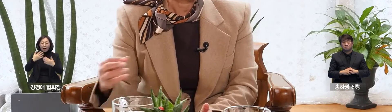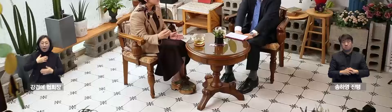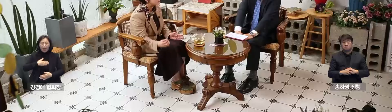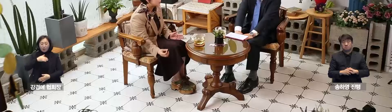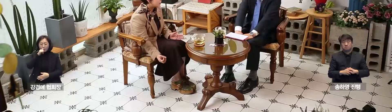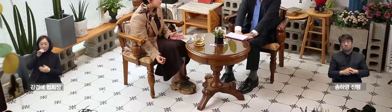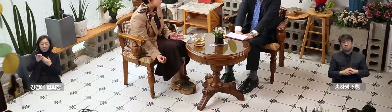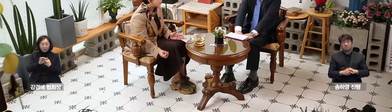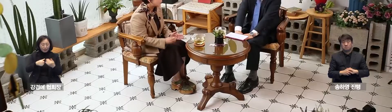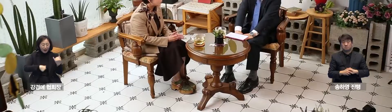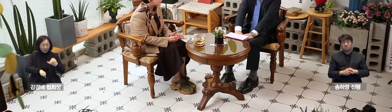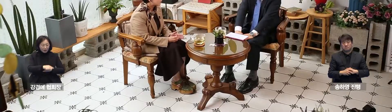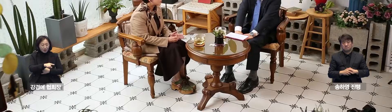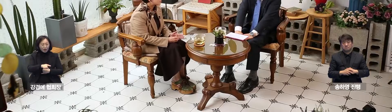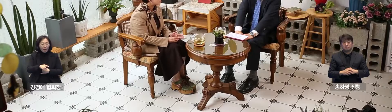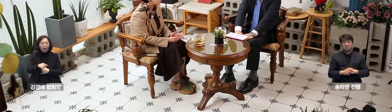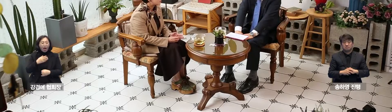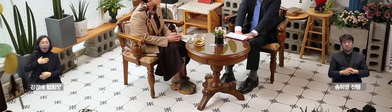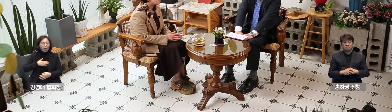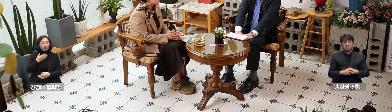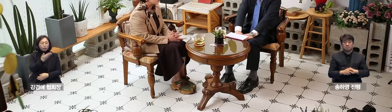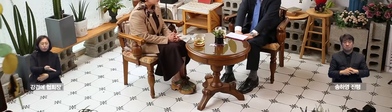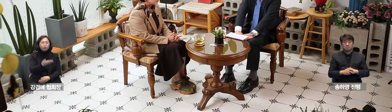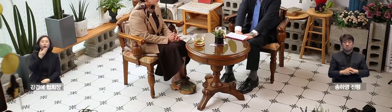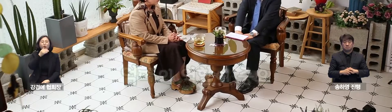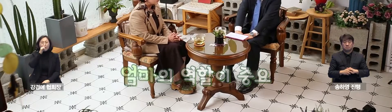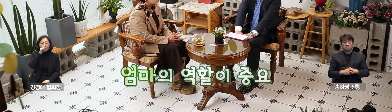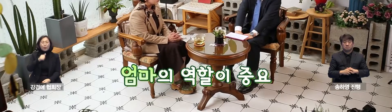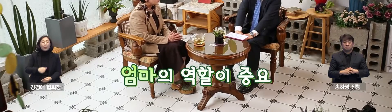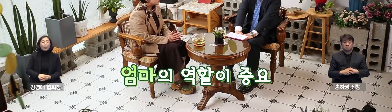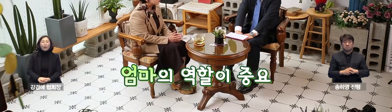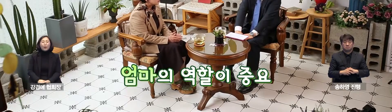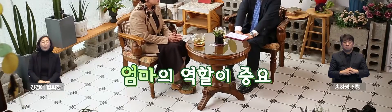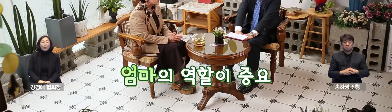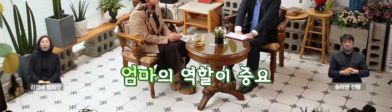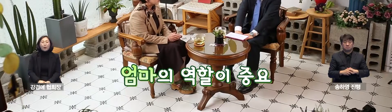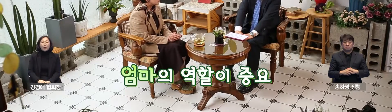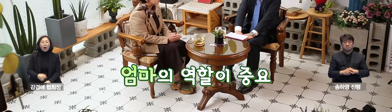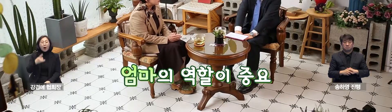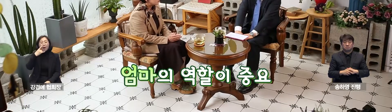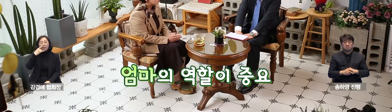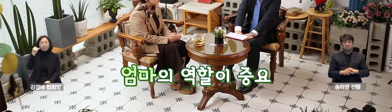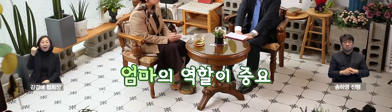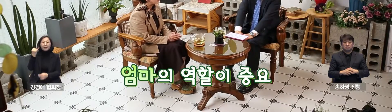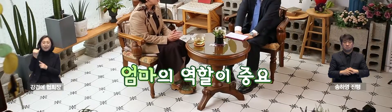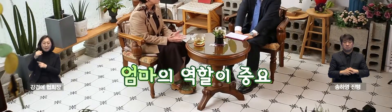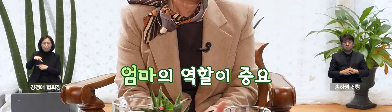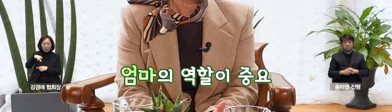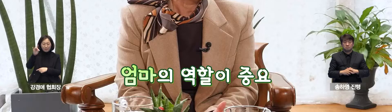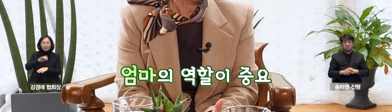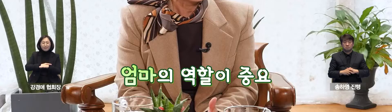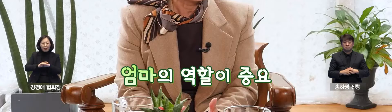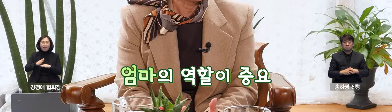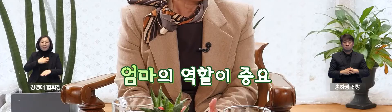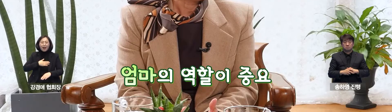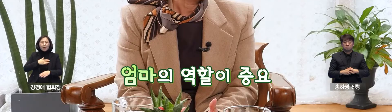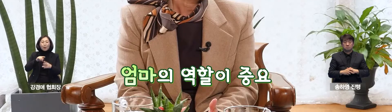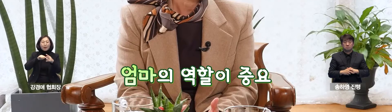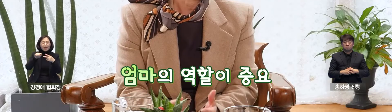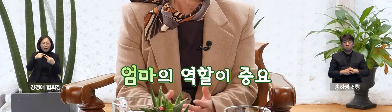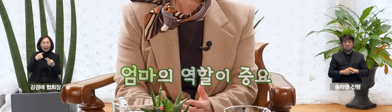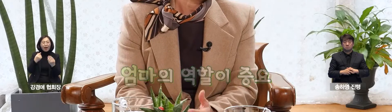있으면 아이들을 그렇게 끌어낼 수 있잖아요. 그래서 엄마들이 열심히 그거에 대해서 잘 알고